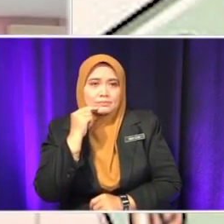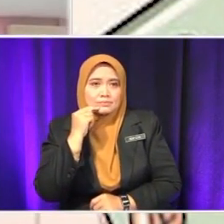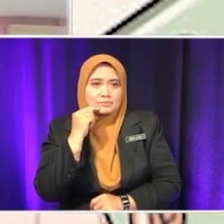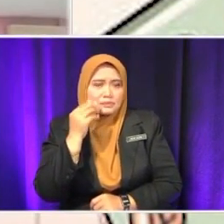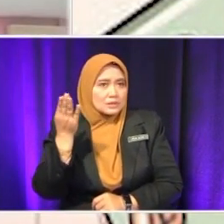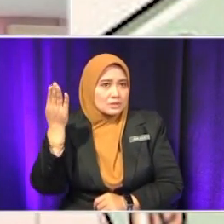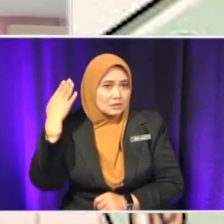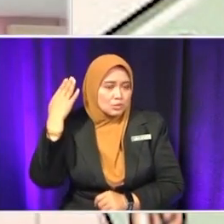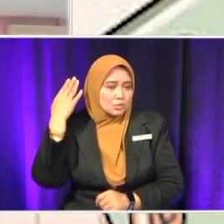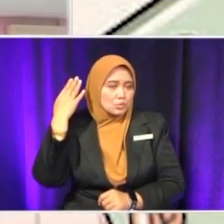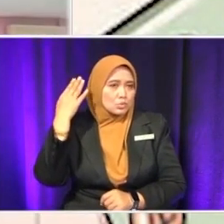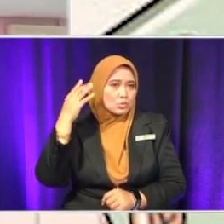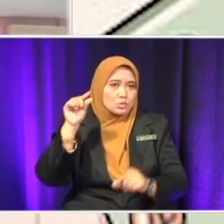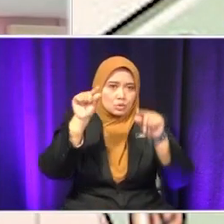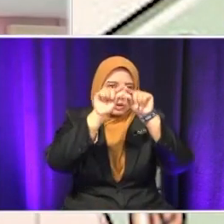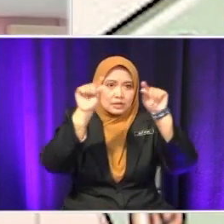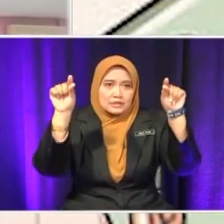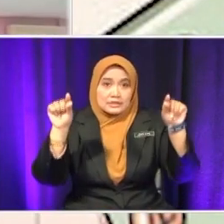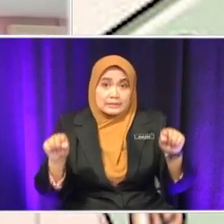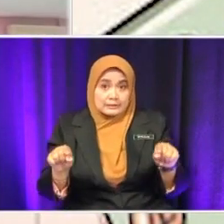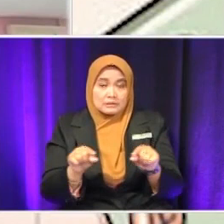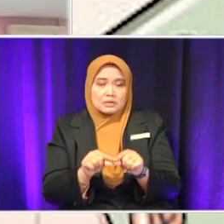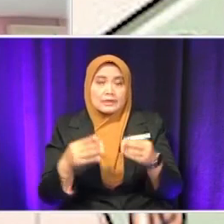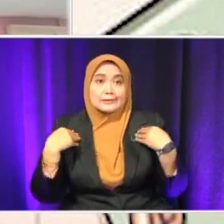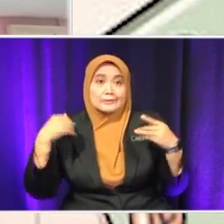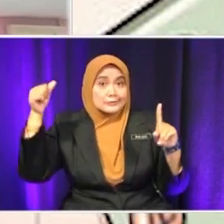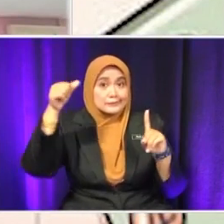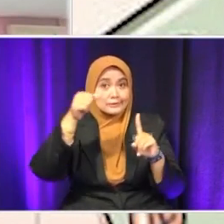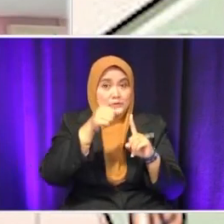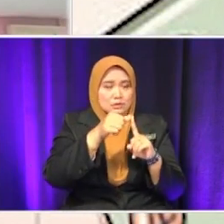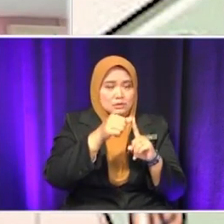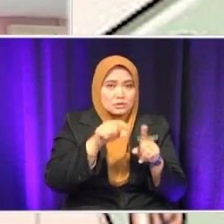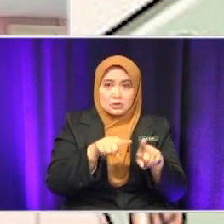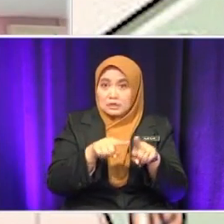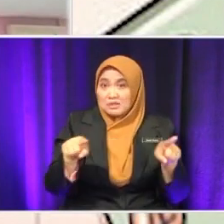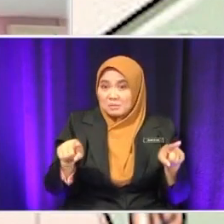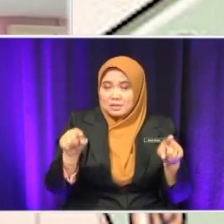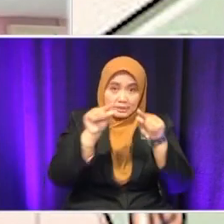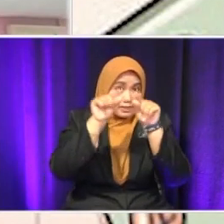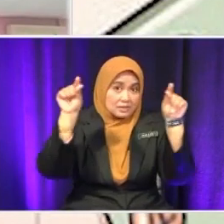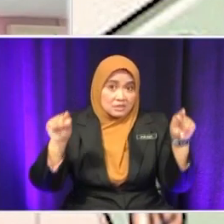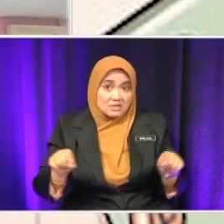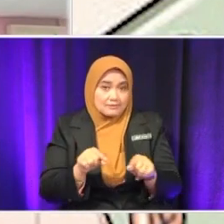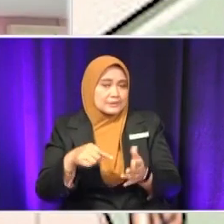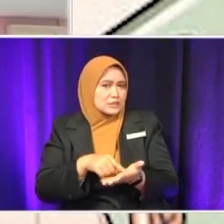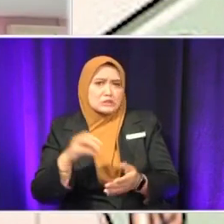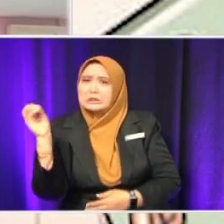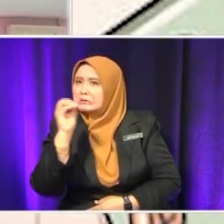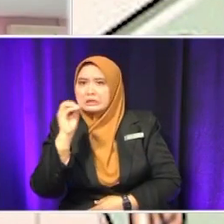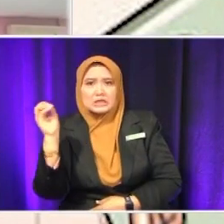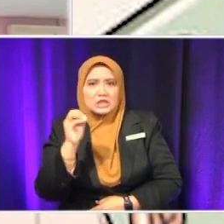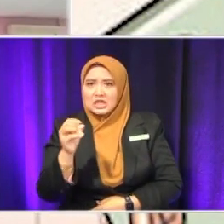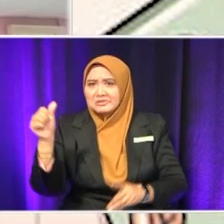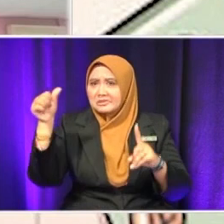Yang tadi graf tu ada arah. Tapi graf yang ni tiada arah. Macam mana Natasha